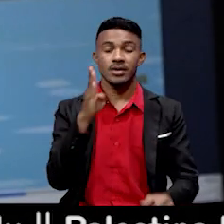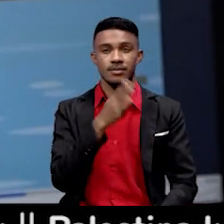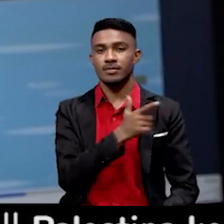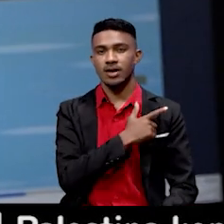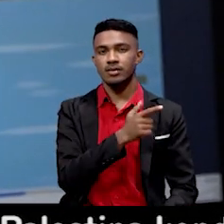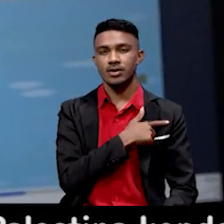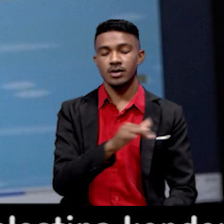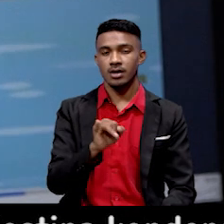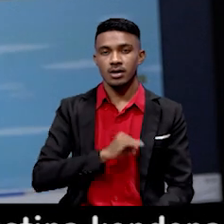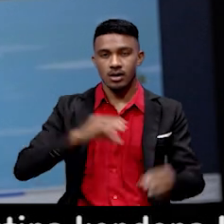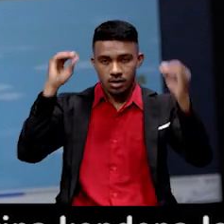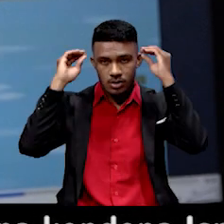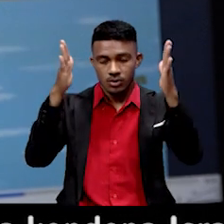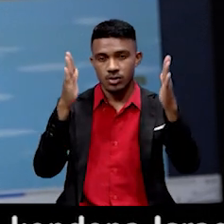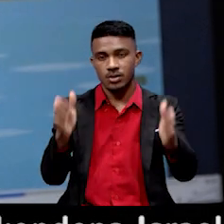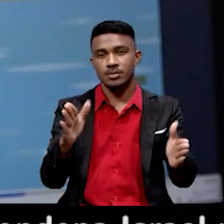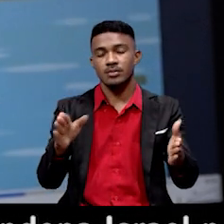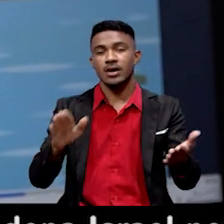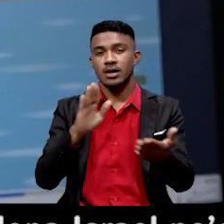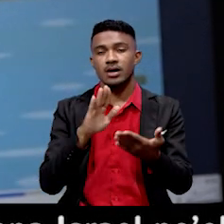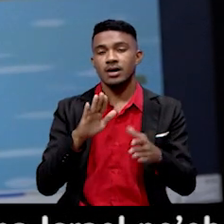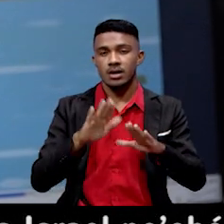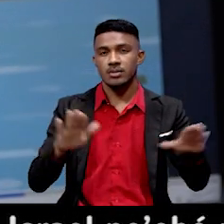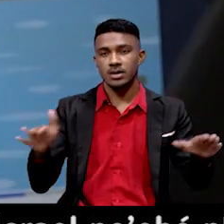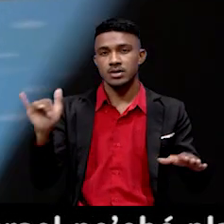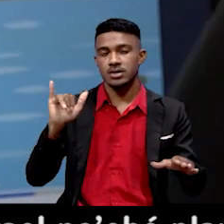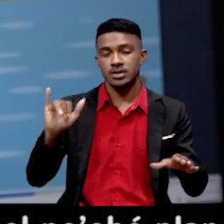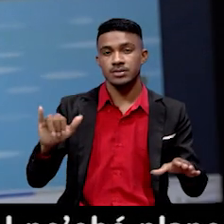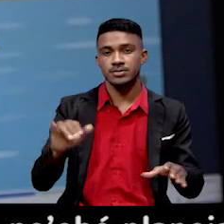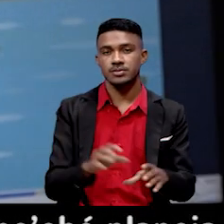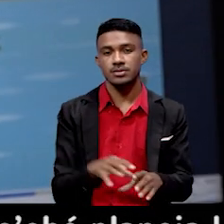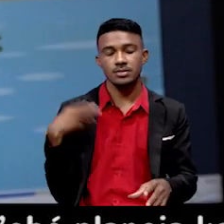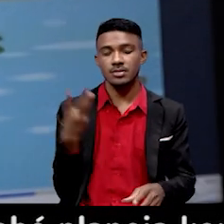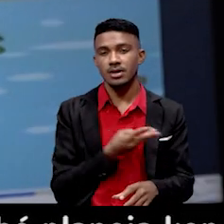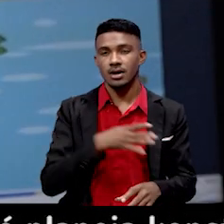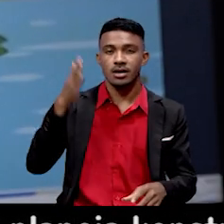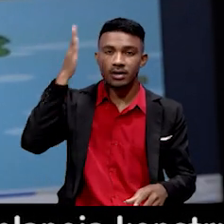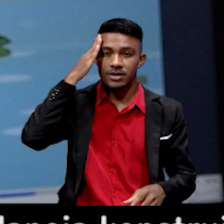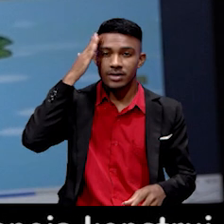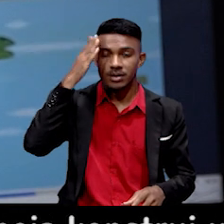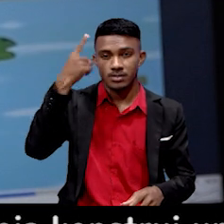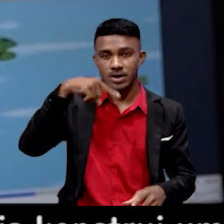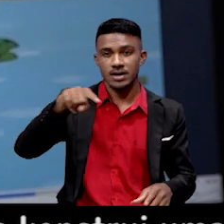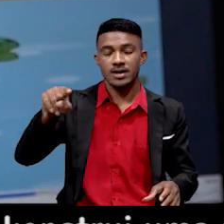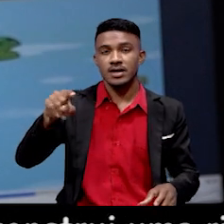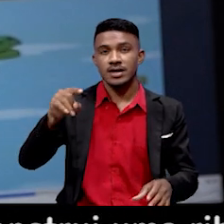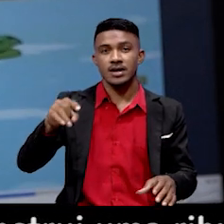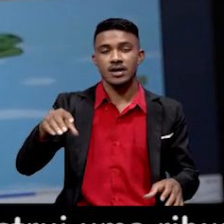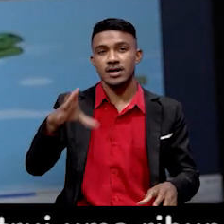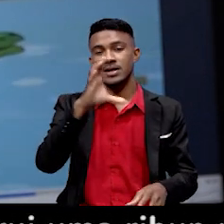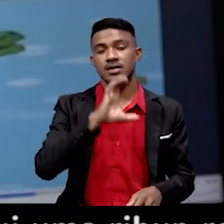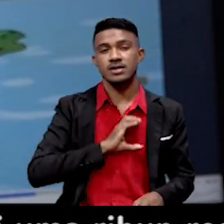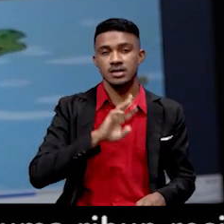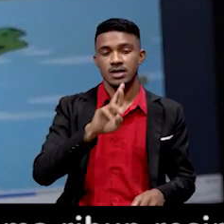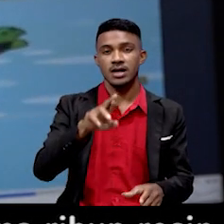noring, hau dia yang balik sih. Emang dia yang sakristu ini, itu tuh tahanan kekuatan dia yang sahabat kristu ini nih leteng. Itu aten saus